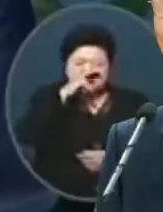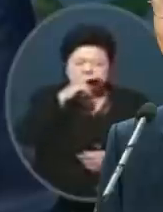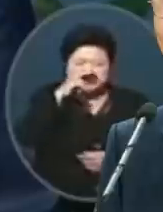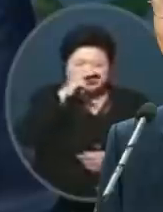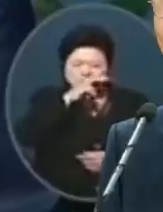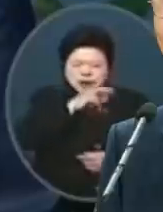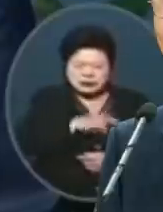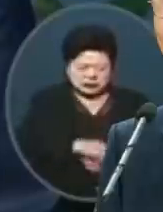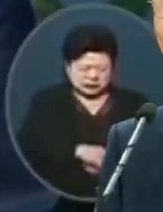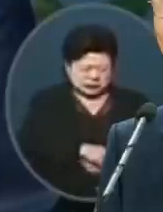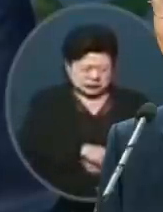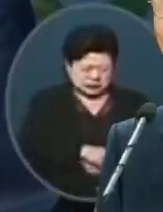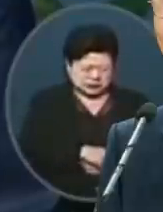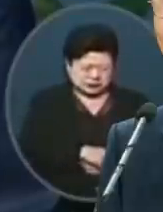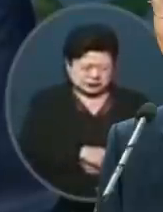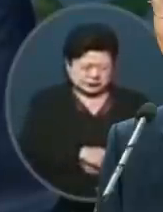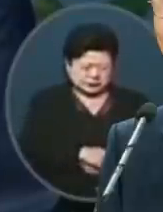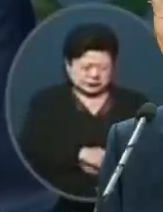하나님은